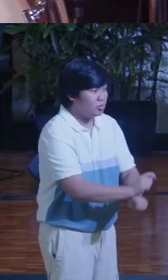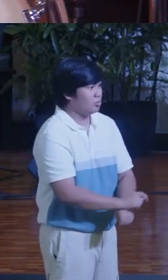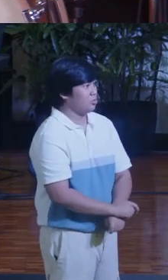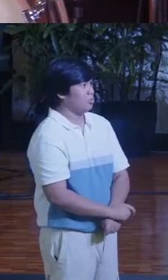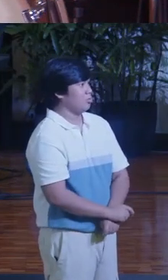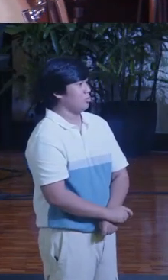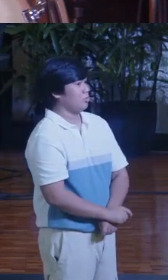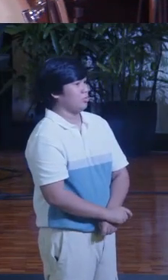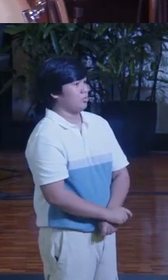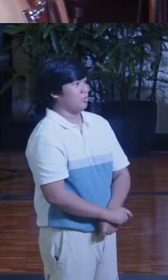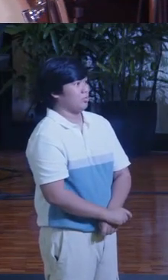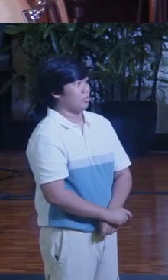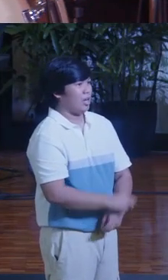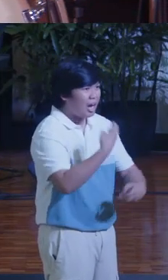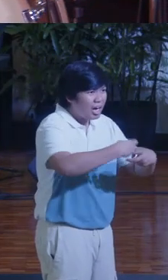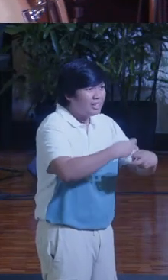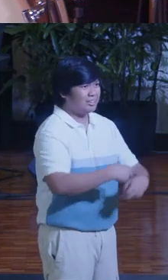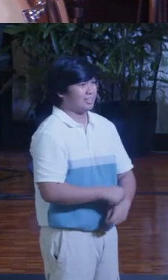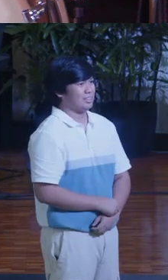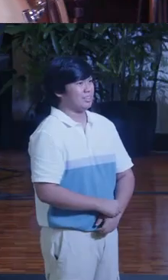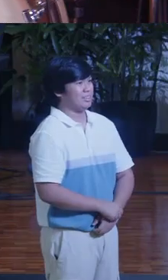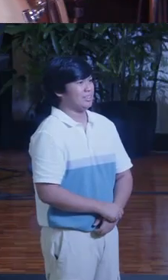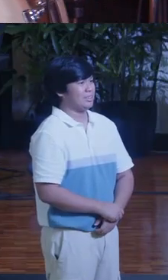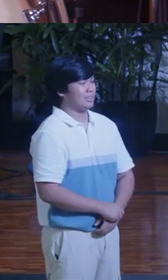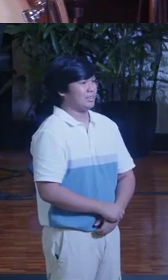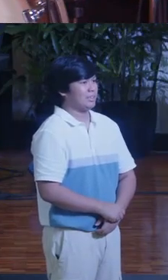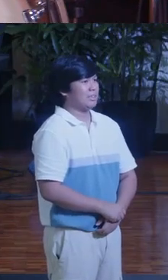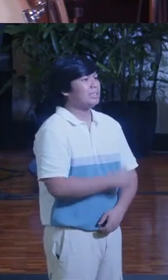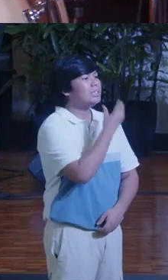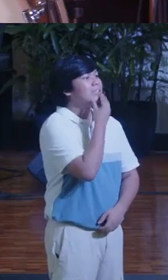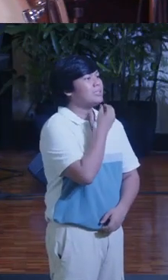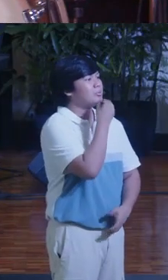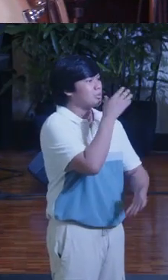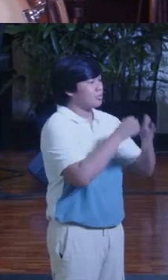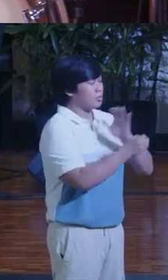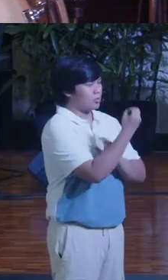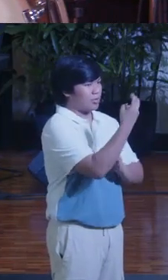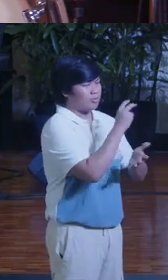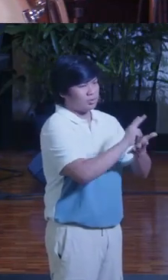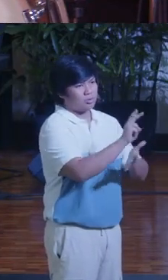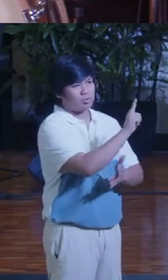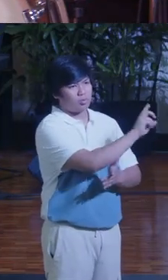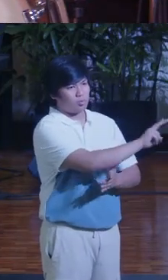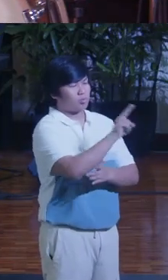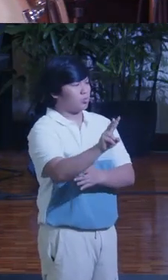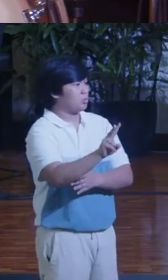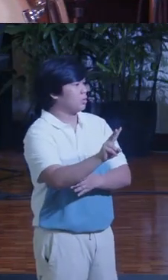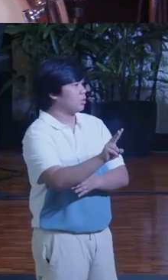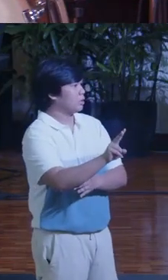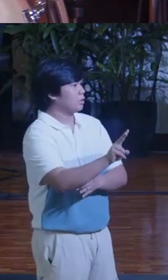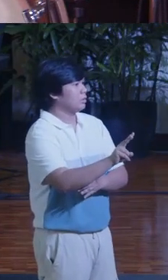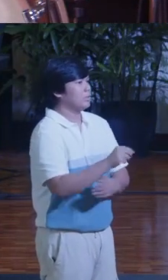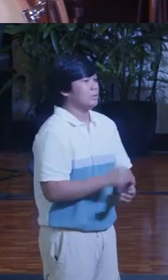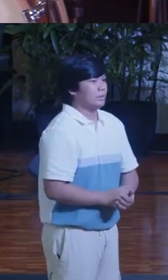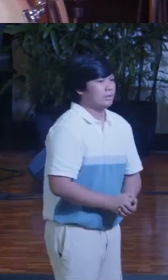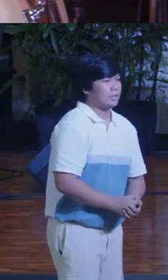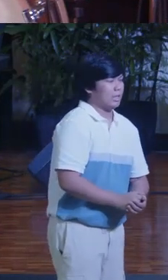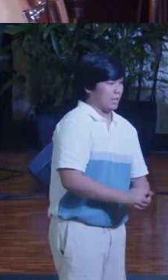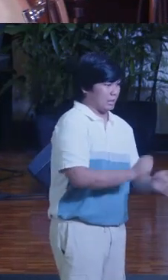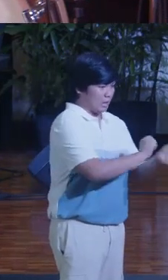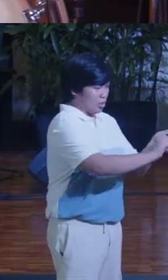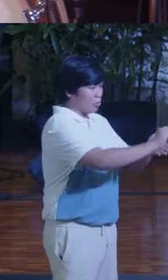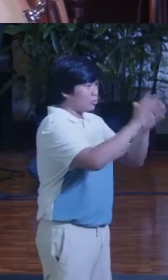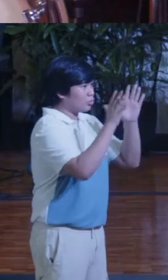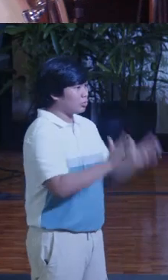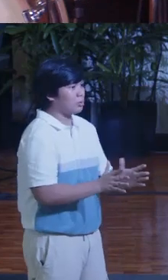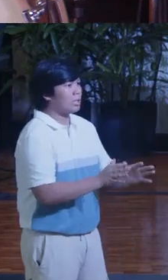Ano yung Jerusalem above? Hebrews 12:22. Pagkatapos dinescribe ng author to the Hebrews yung